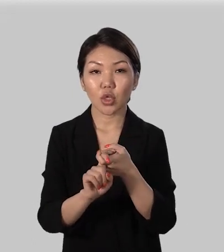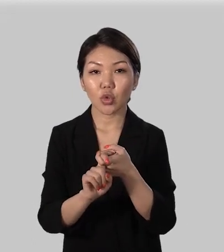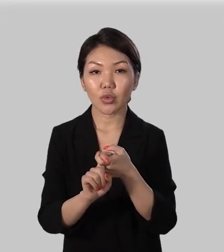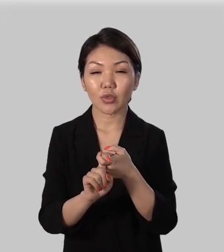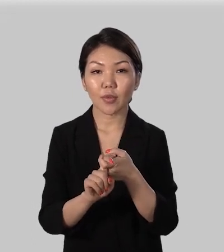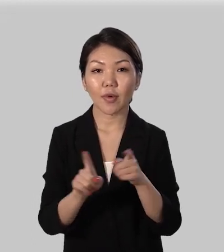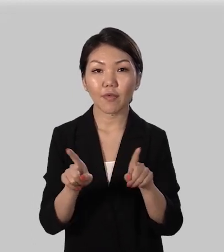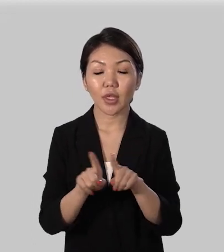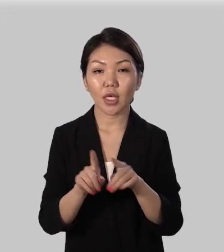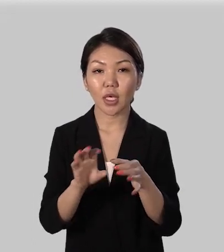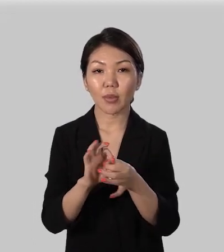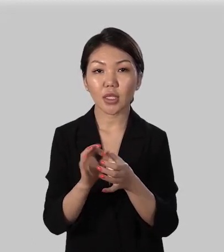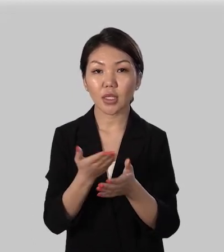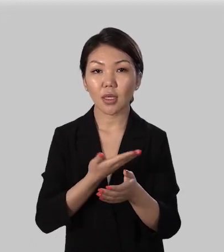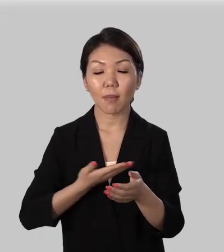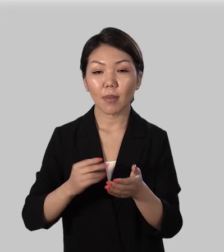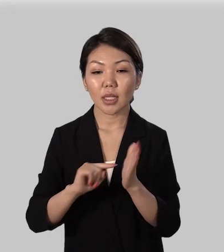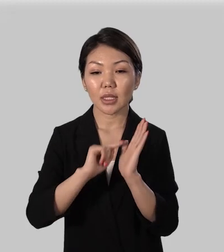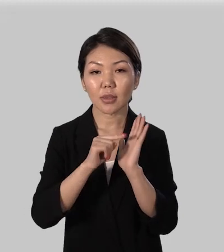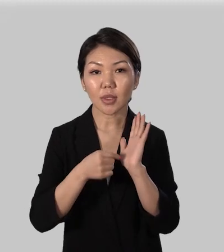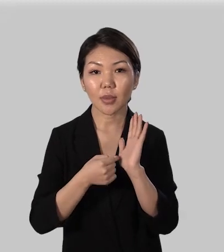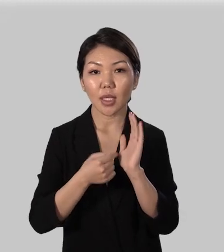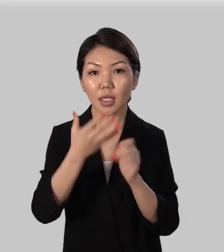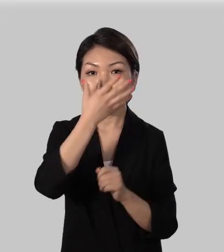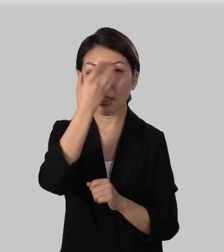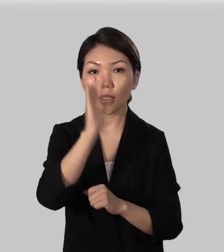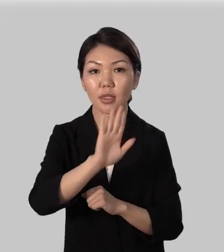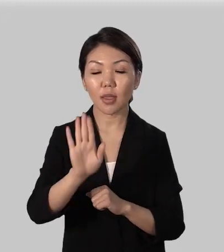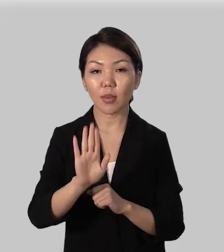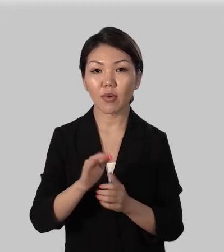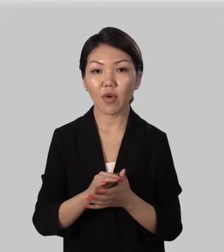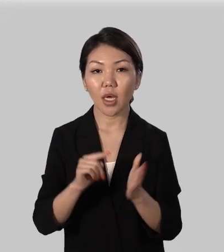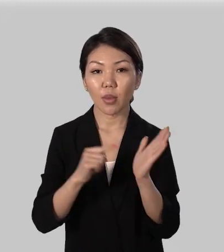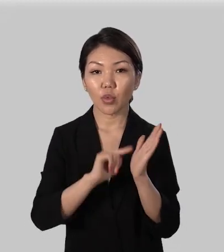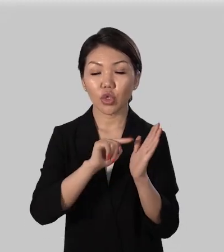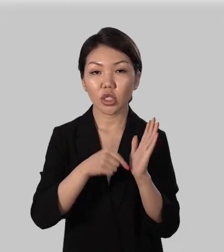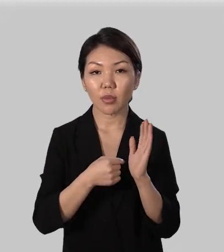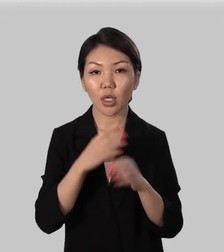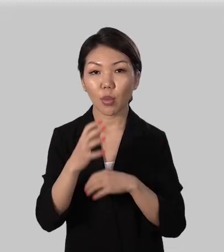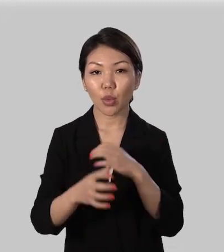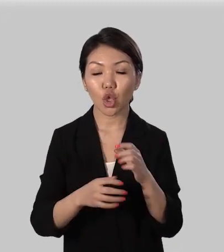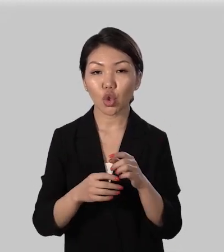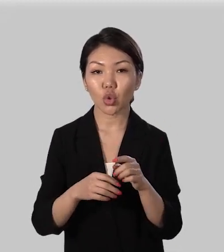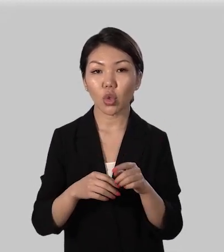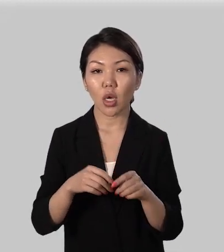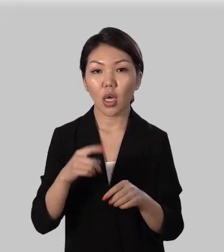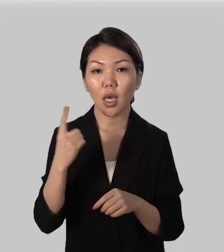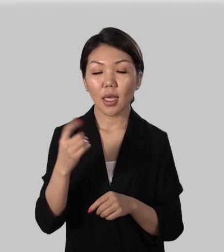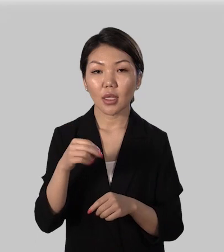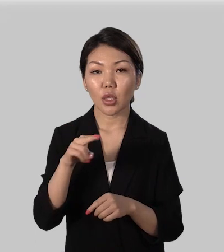мы ставим запятые не забываем о знаках препинания между однородными членами предложения